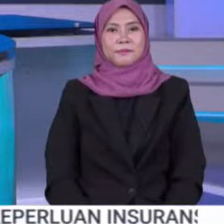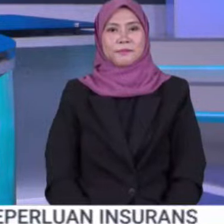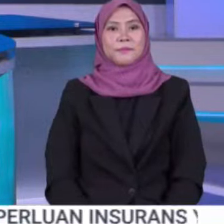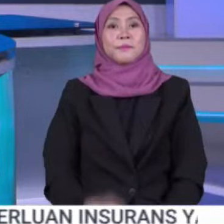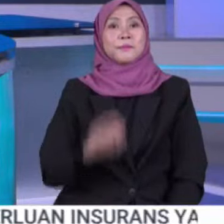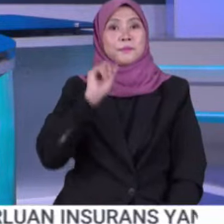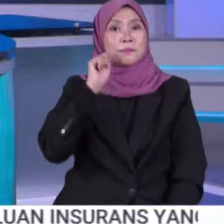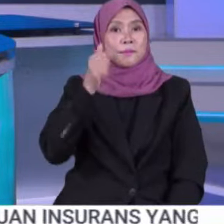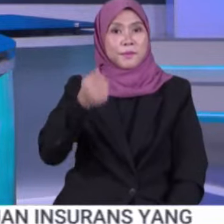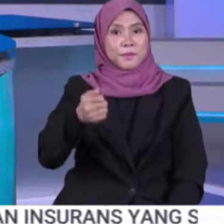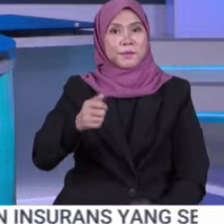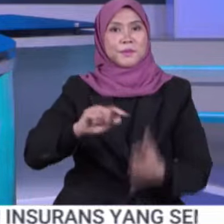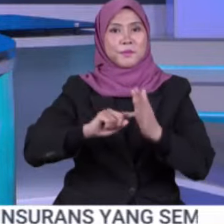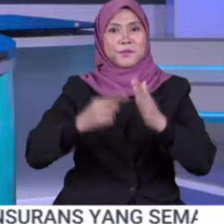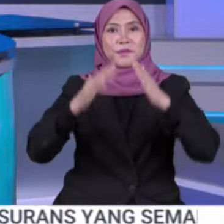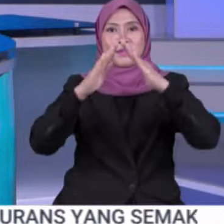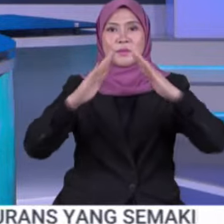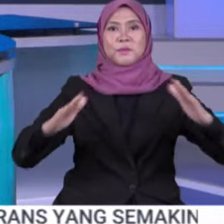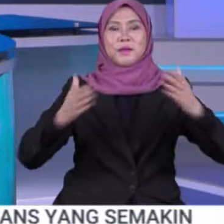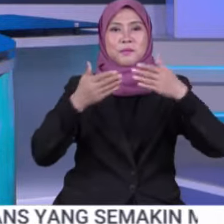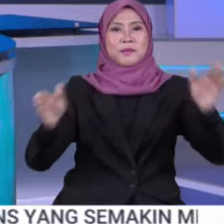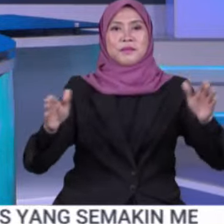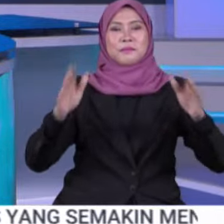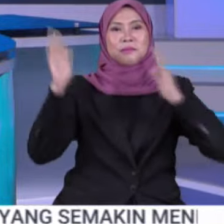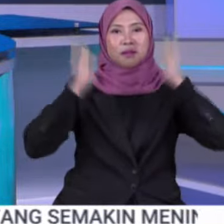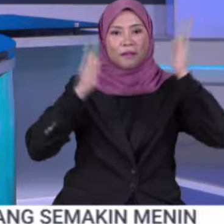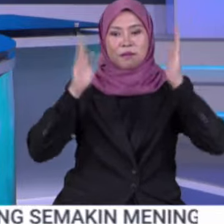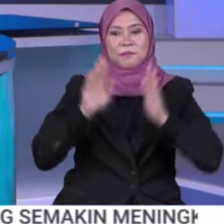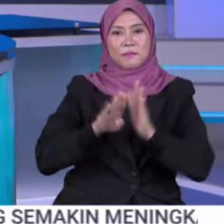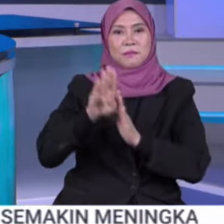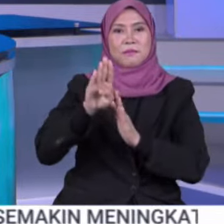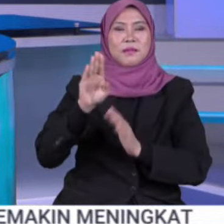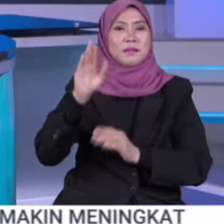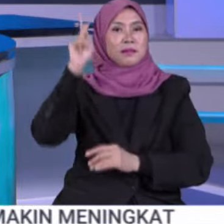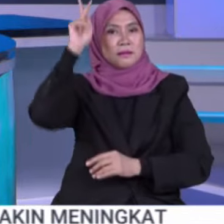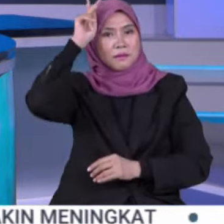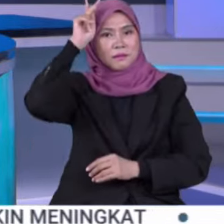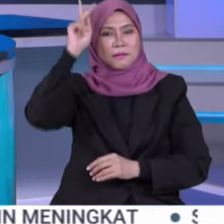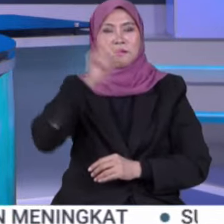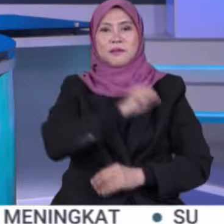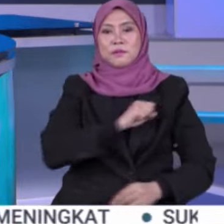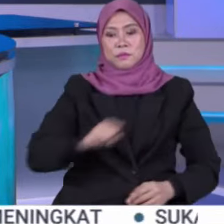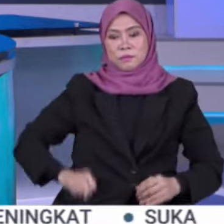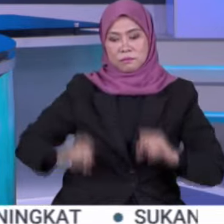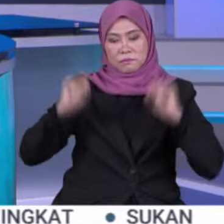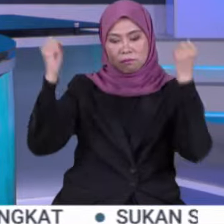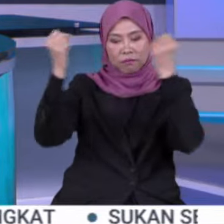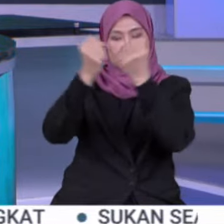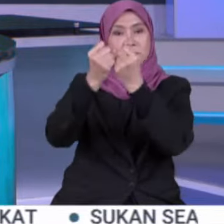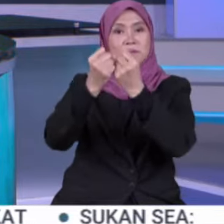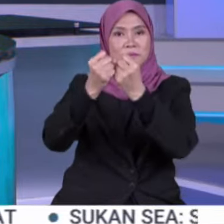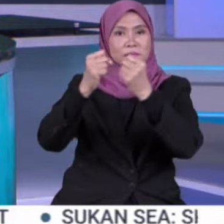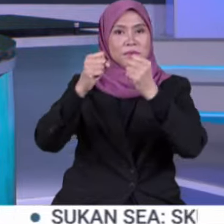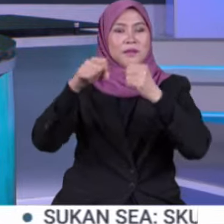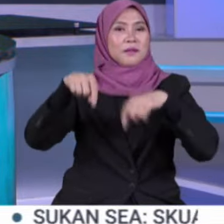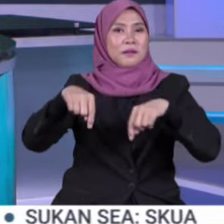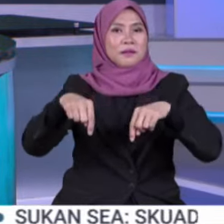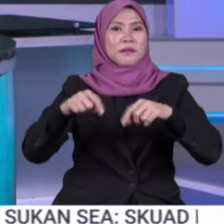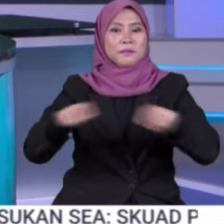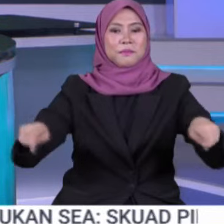Saudara, esok bakal berlangsungnya Rumah Terbuka Malaysia Madani di Kelantan. Perkarangan Stadium Sultan Muhammad IV Kota Baru menjadi